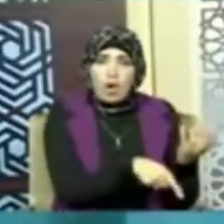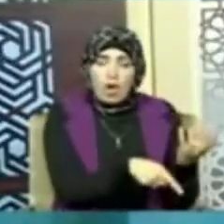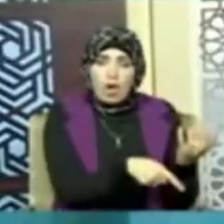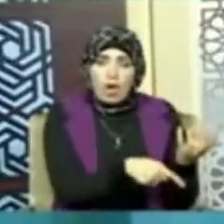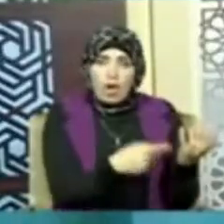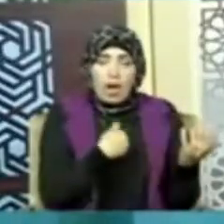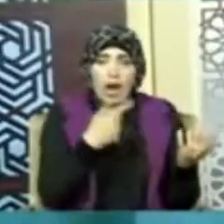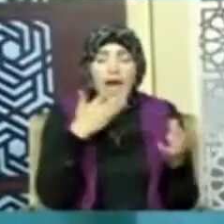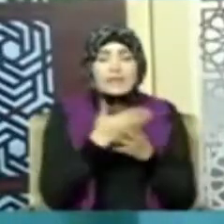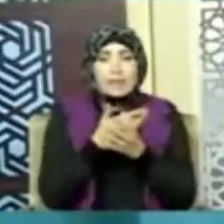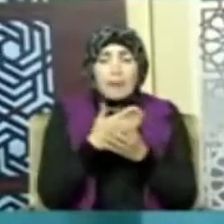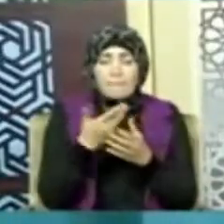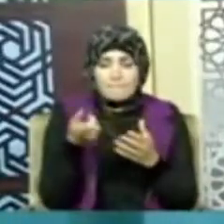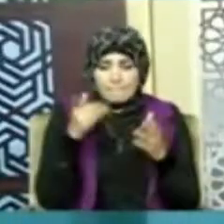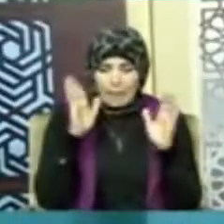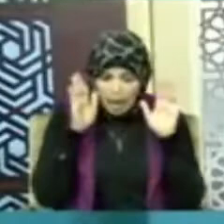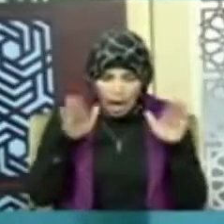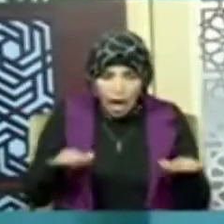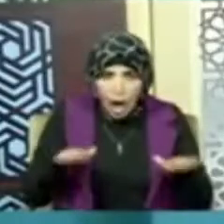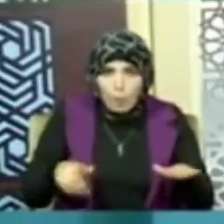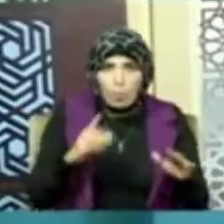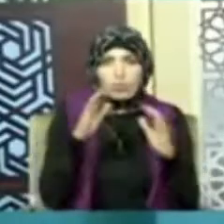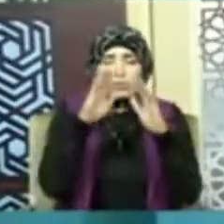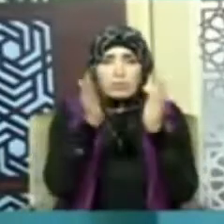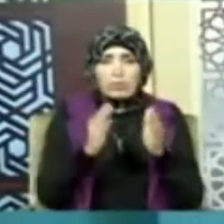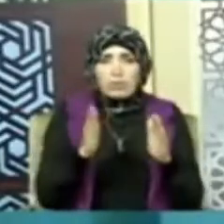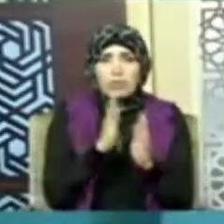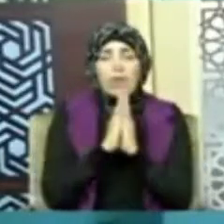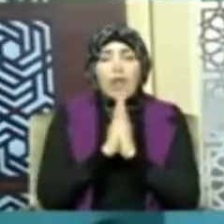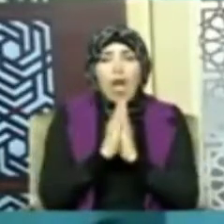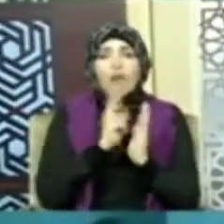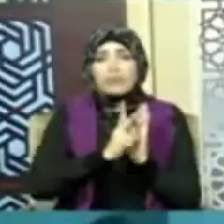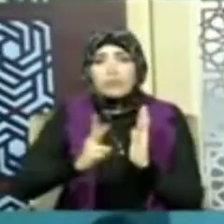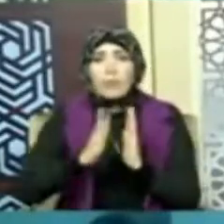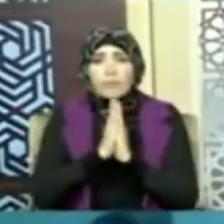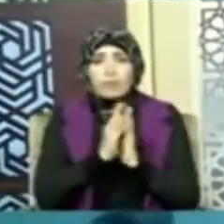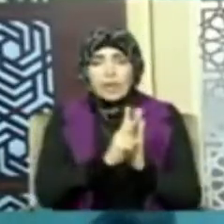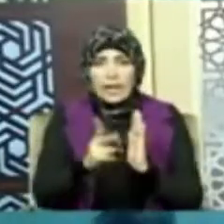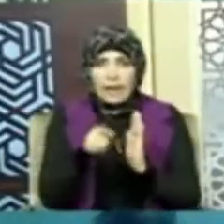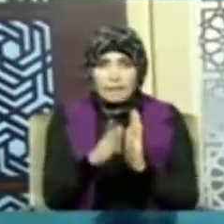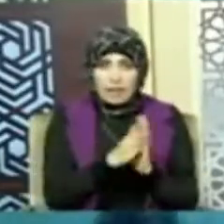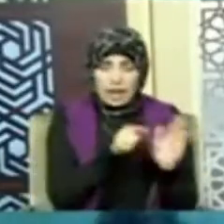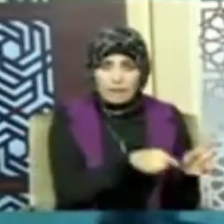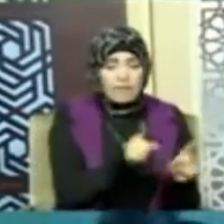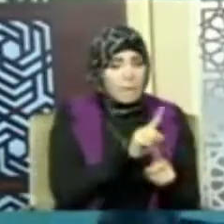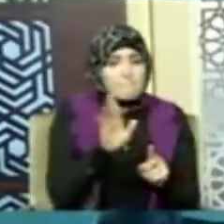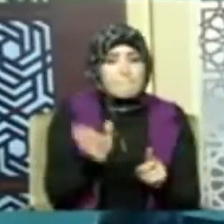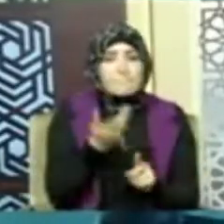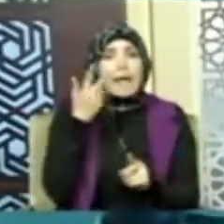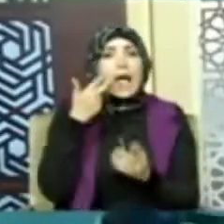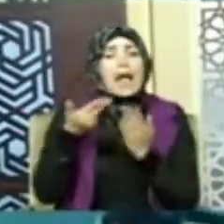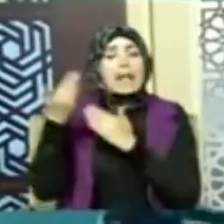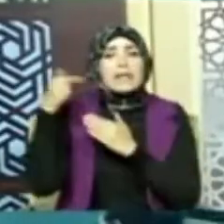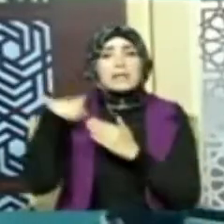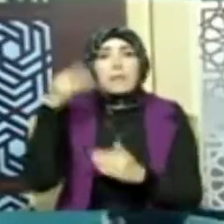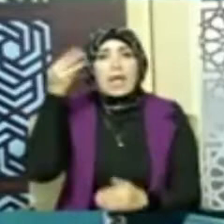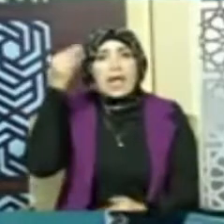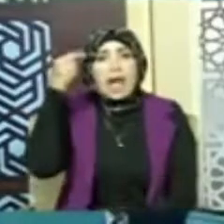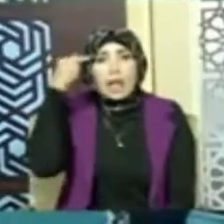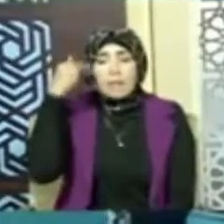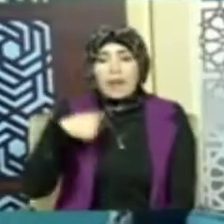تدعونني لأكفر بالله وأشرك به ما ليس لي به علم